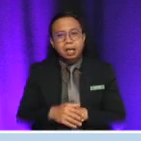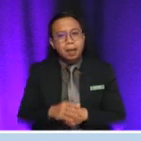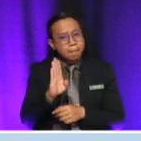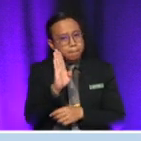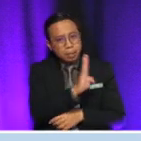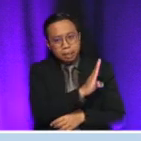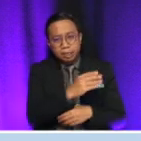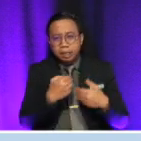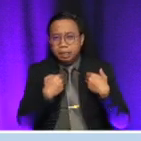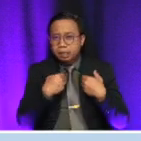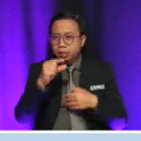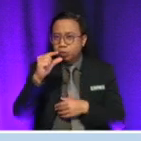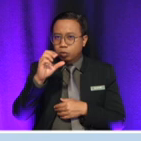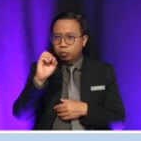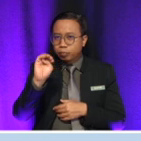barat kita